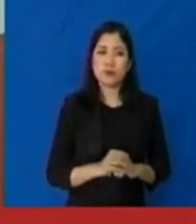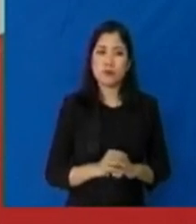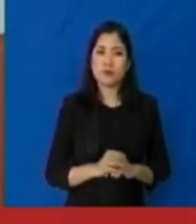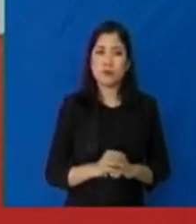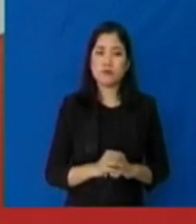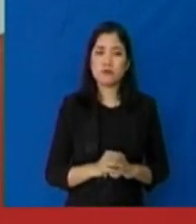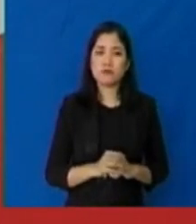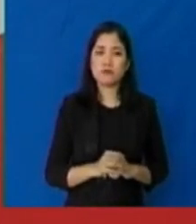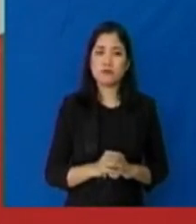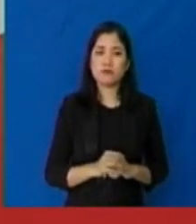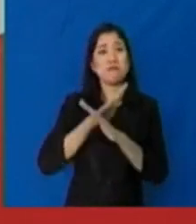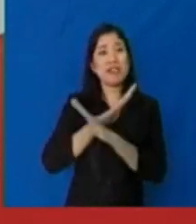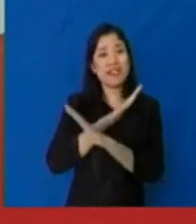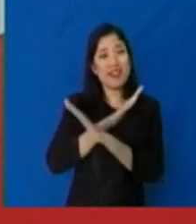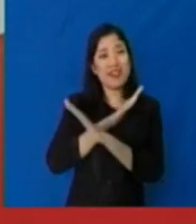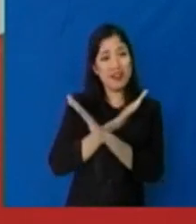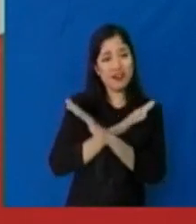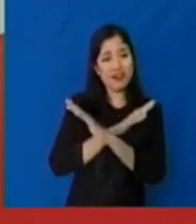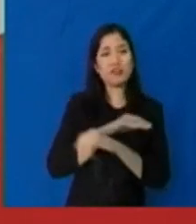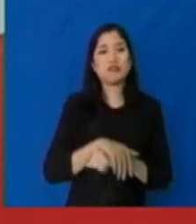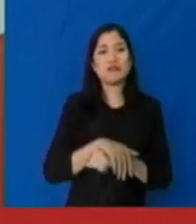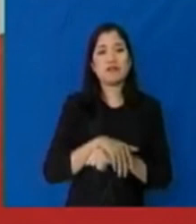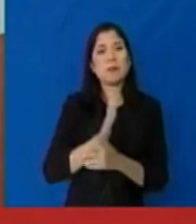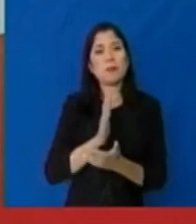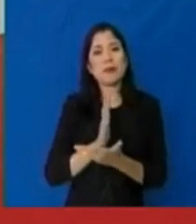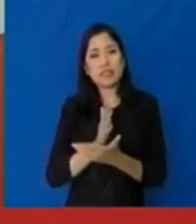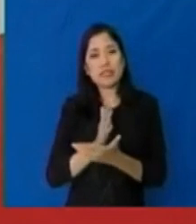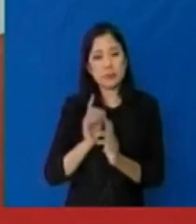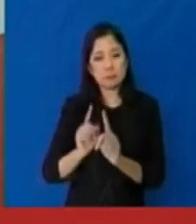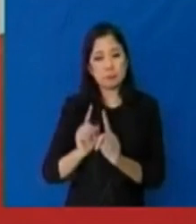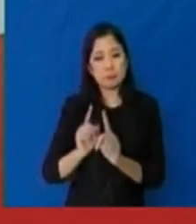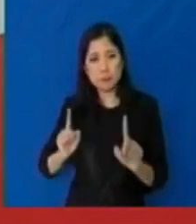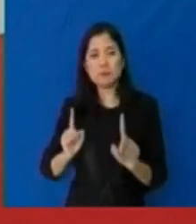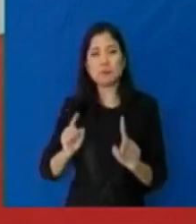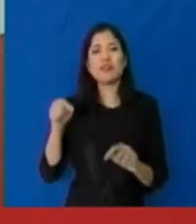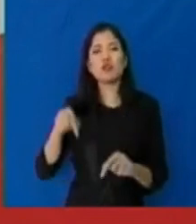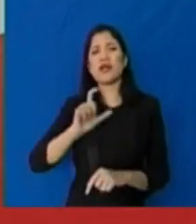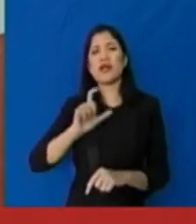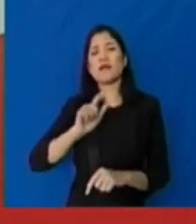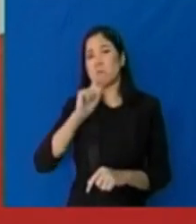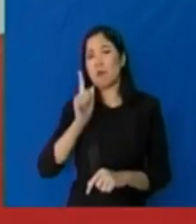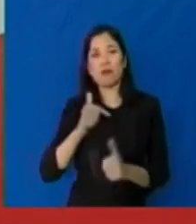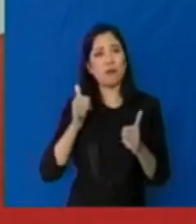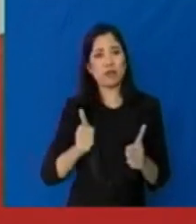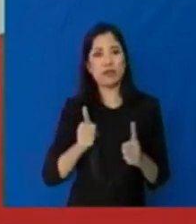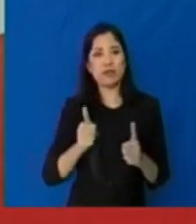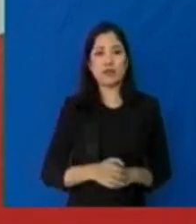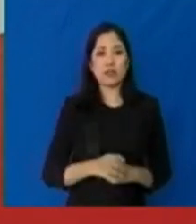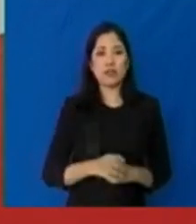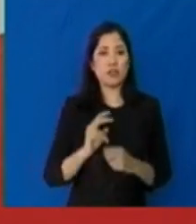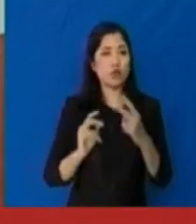menghindari, meminimalkan, membatasi kontak, ini adalah cara yang paling baik. Yang